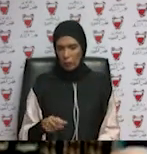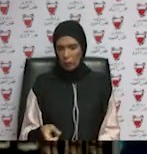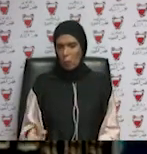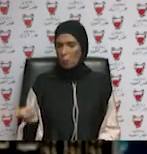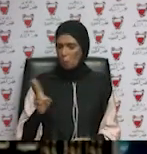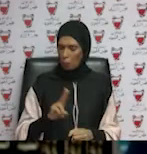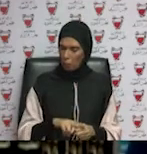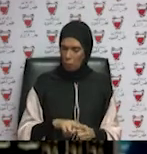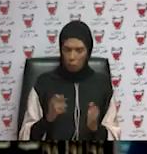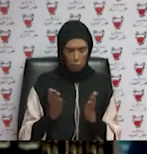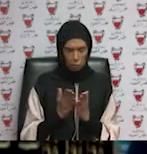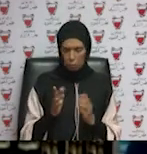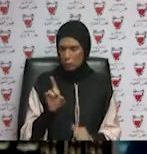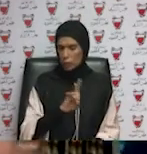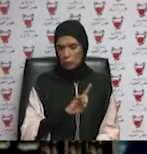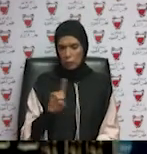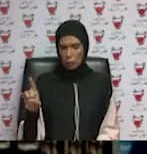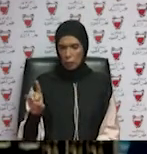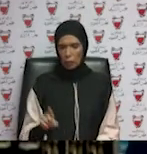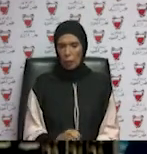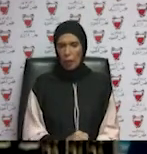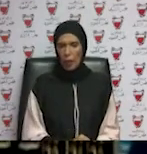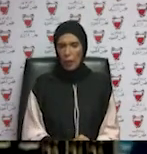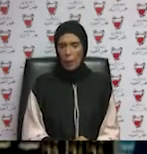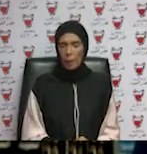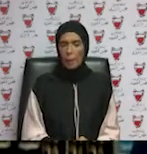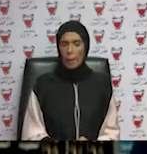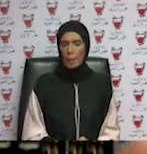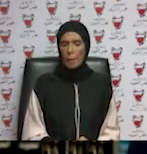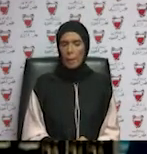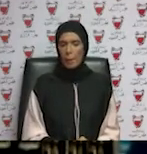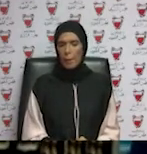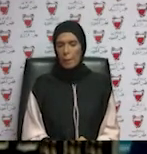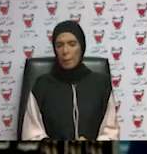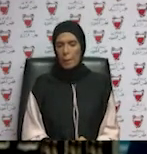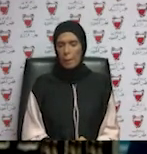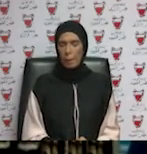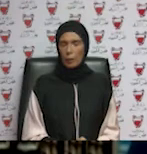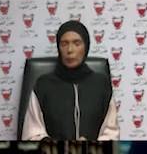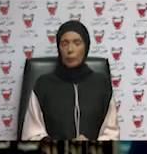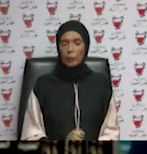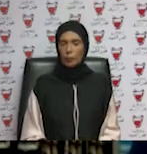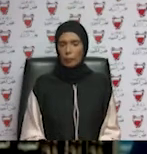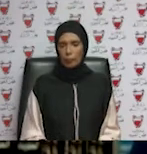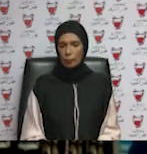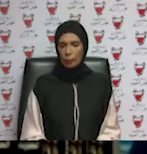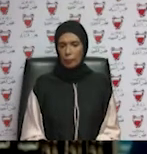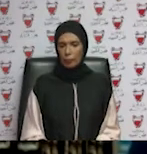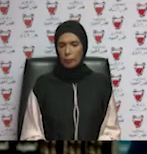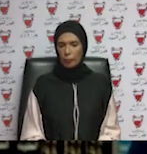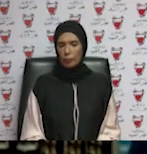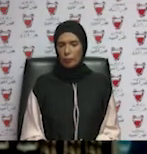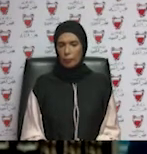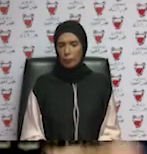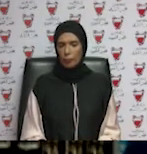لأن الملاحظات يعني سيكون هناك استحالة من تطبيقها في العام الذي بعده، لأن أوردي يعني تم إرسال الحساب الختامي، وفي